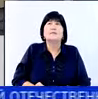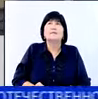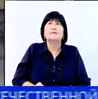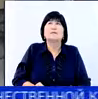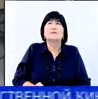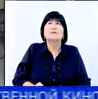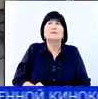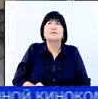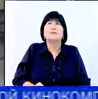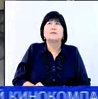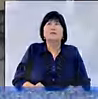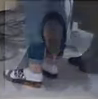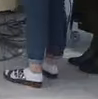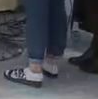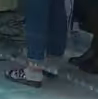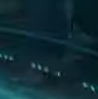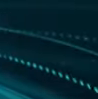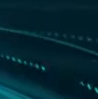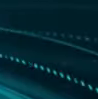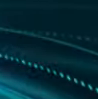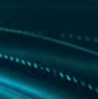Кожахметов, телеканал Кызылорда.